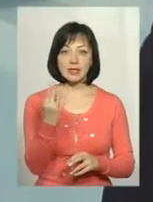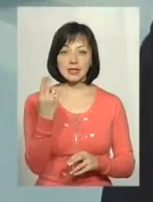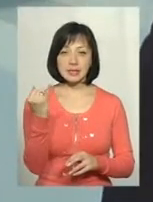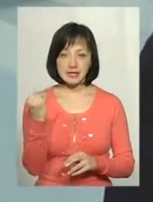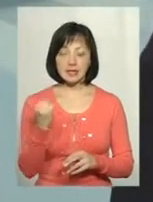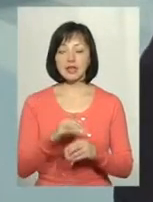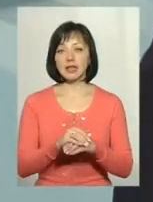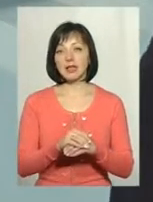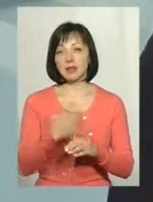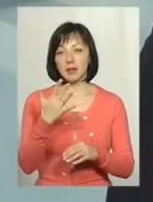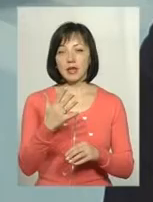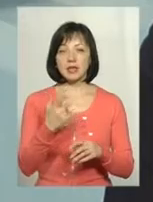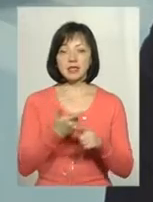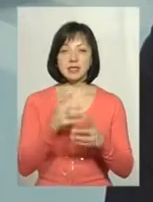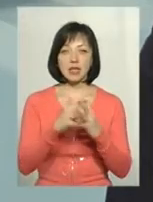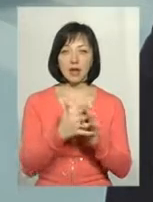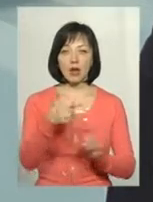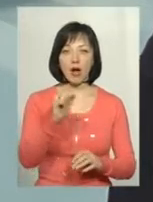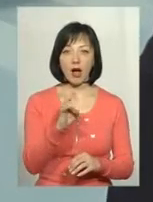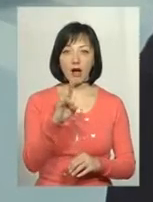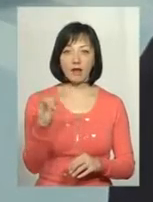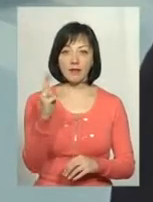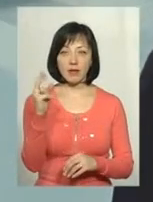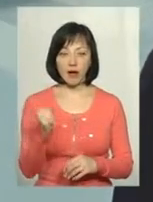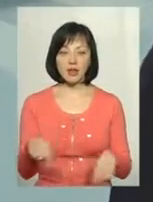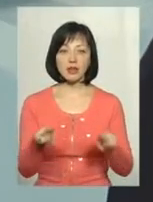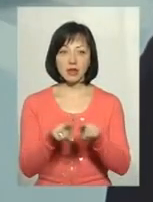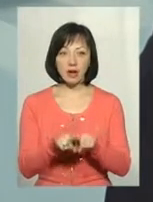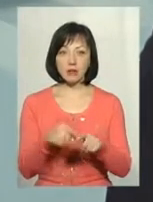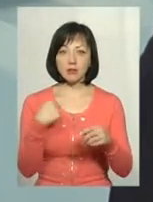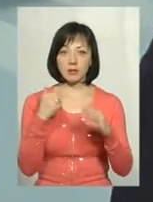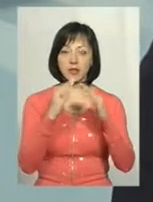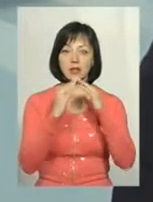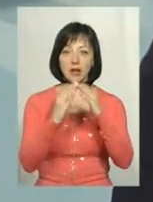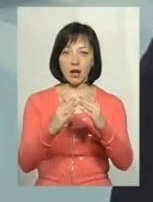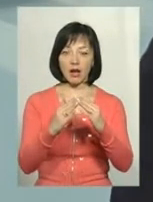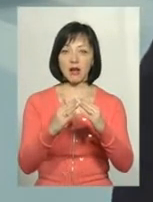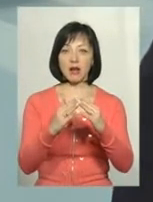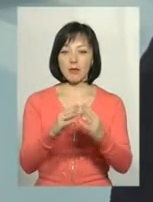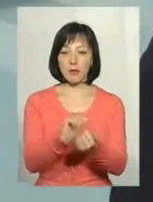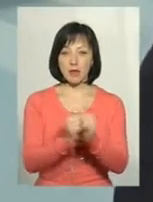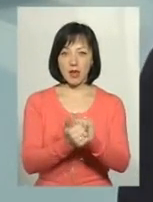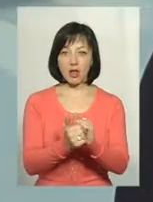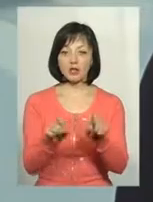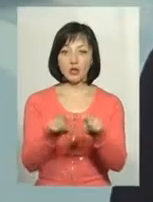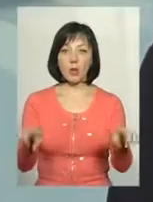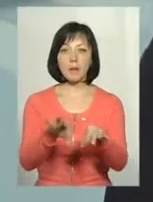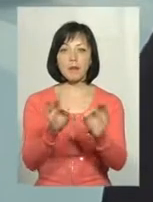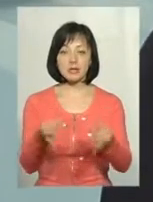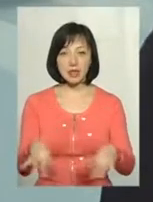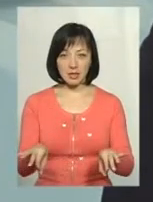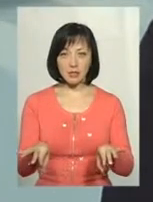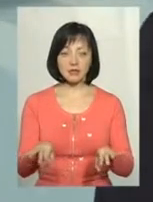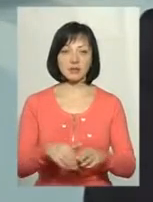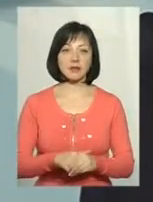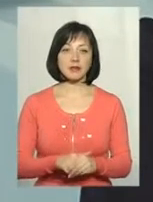міста Дунаєвець, і село Ганівка, там енергозбереження. Також ми перекрили дах школи мистецтв в місті, яка обслуговує нам.